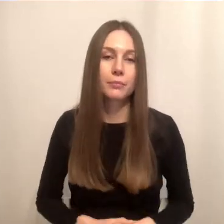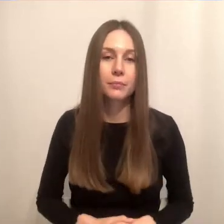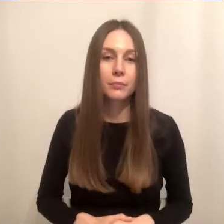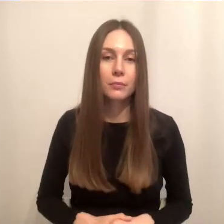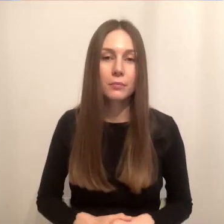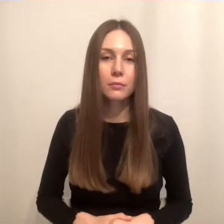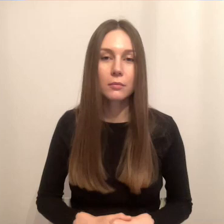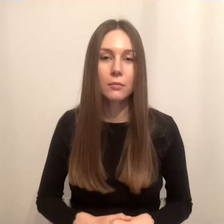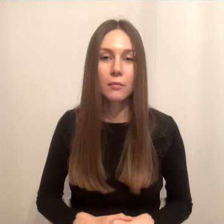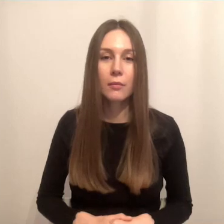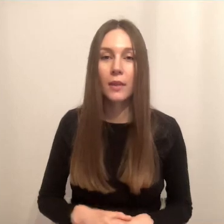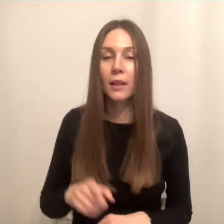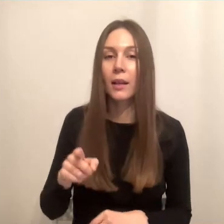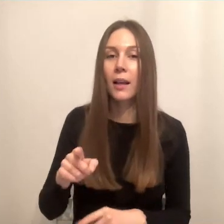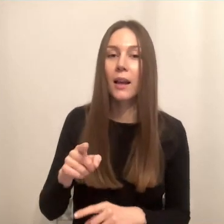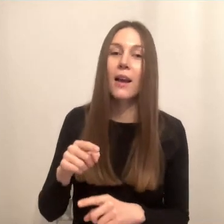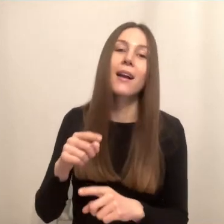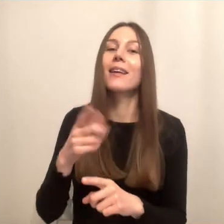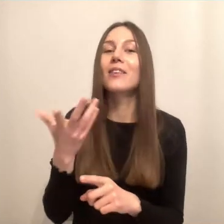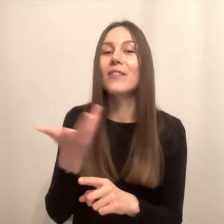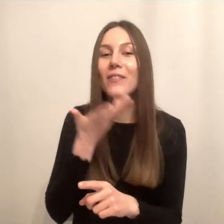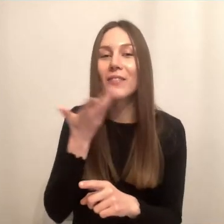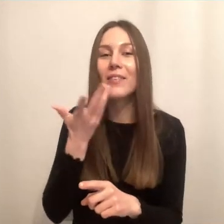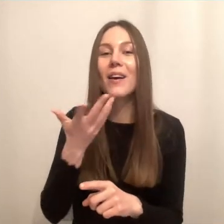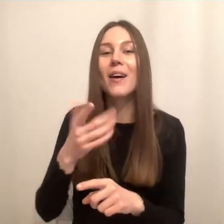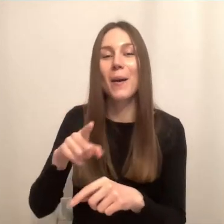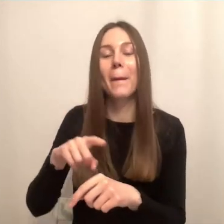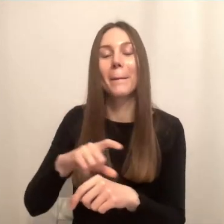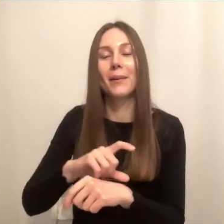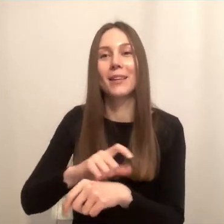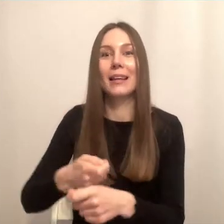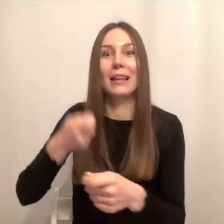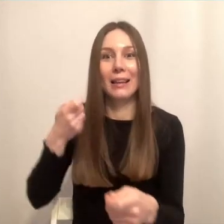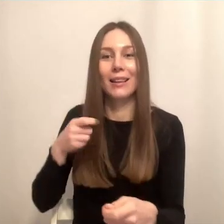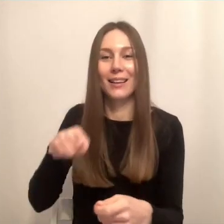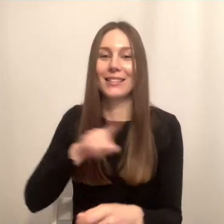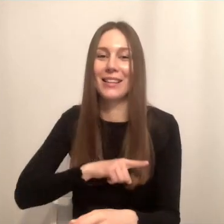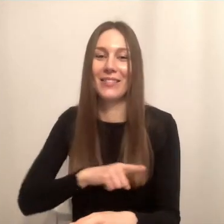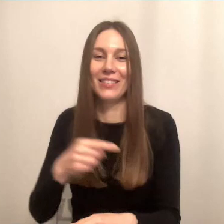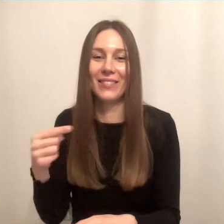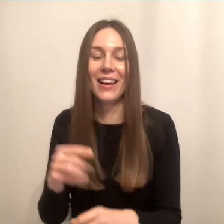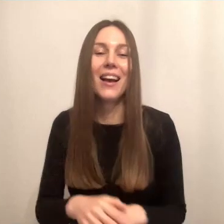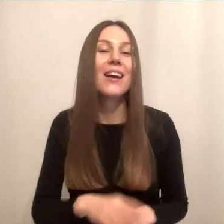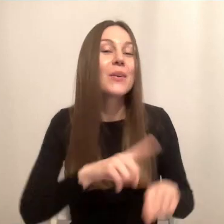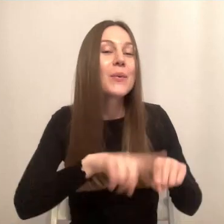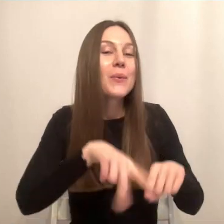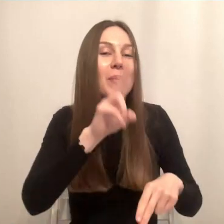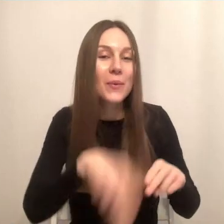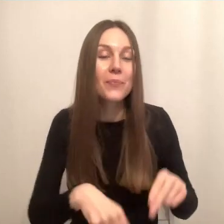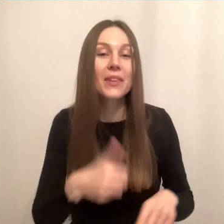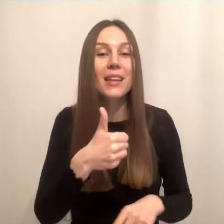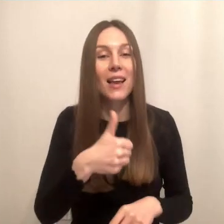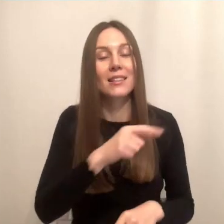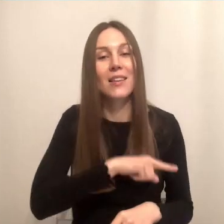Nebūtų bloga savybė, jog per ilgai kalbat, nes jau laikas baigės. Tai pabaigsiu. Tai mano geriausios savybės, tai tikrai yra teisingumas